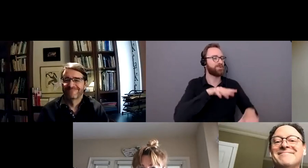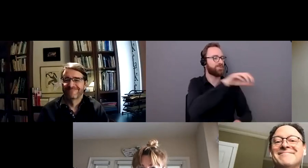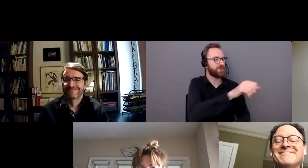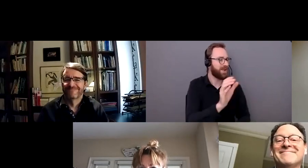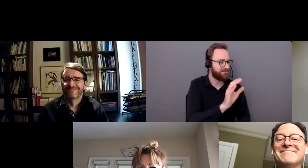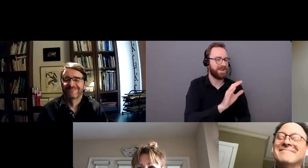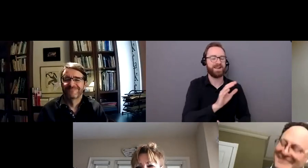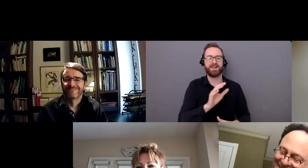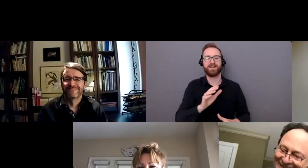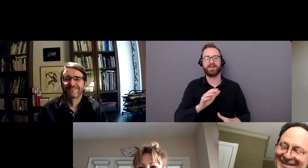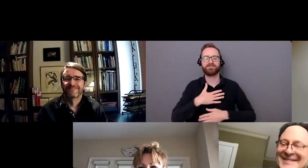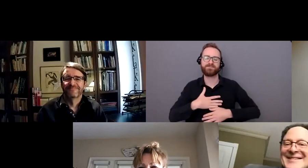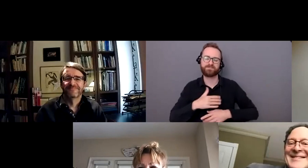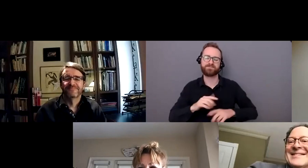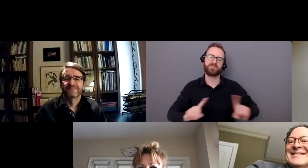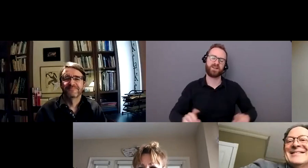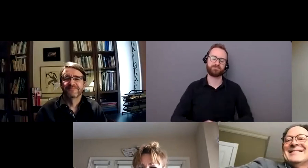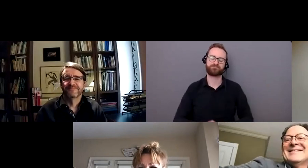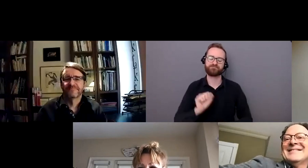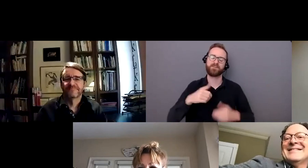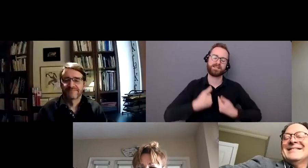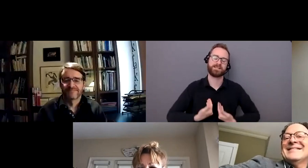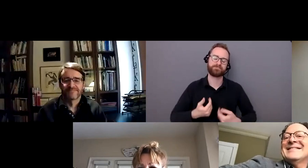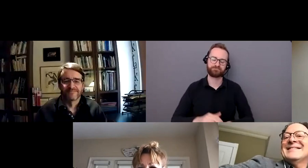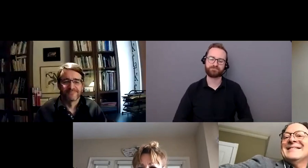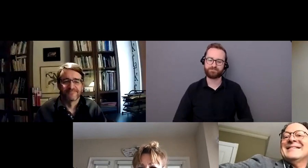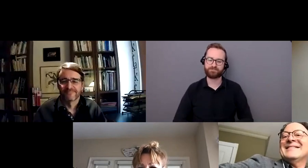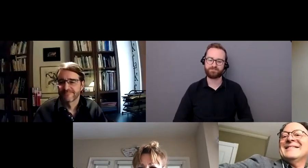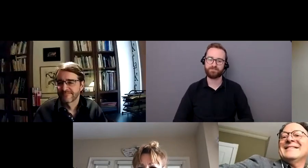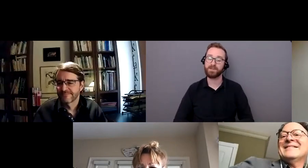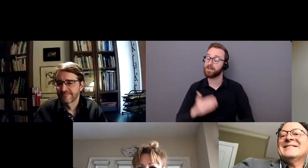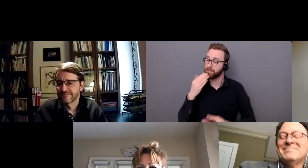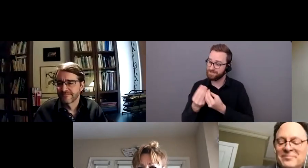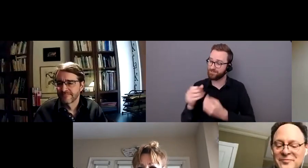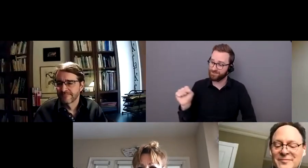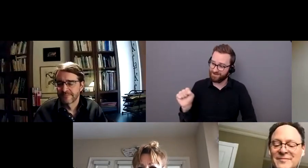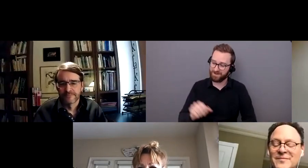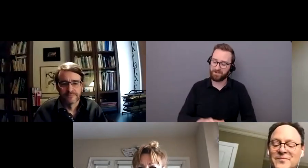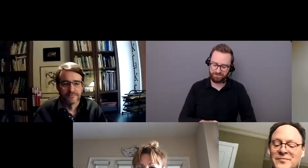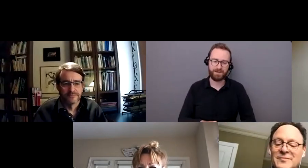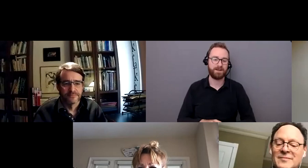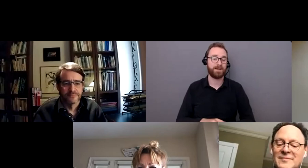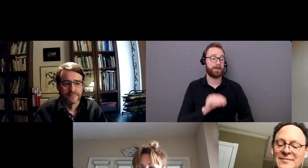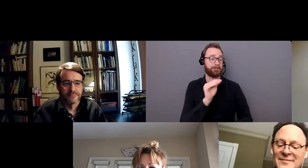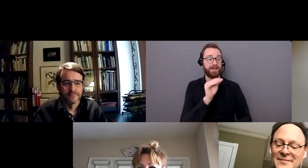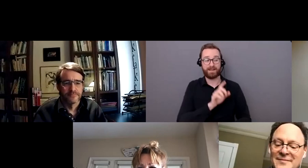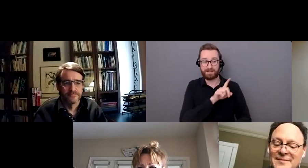Vive la machine à café! Merci, Sylvain. Une autre question pour